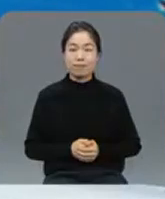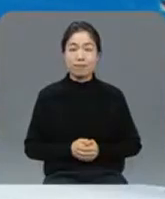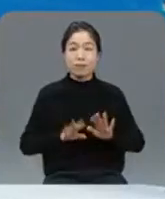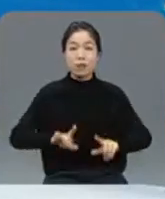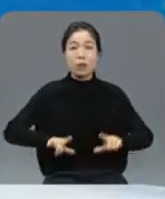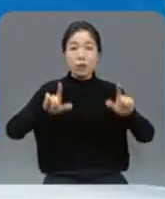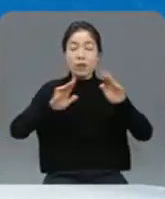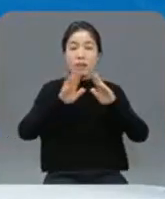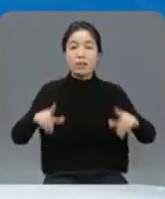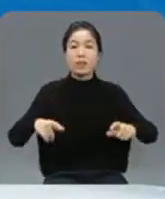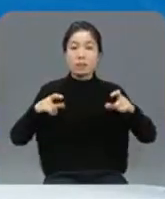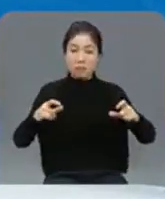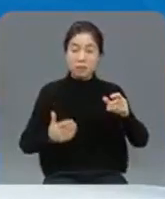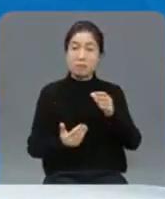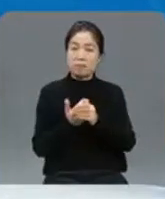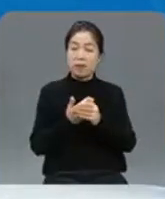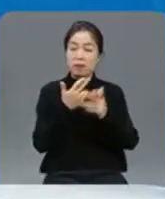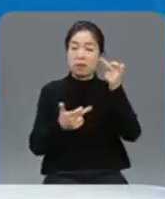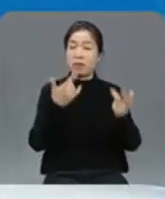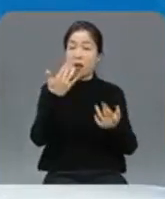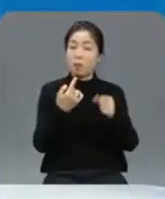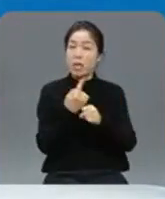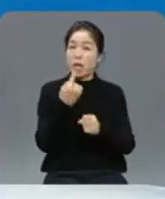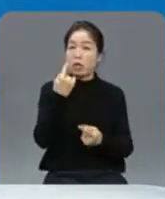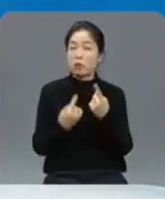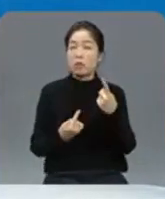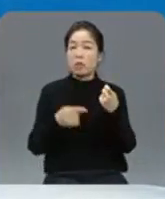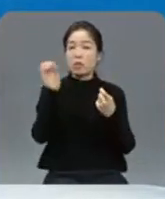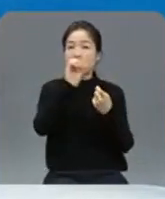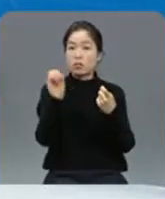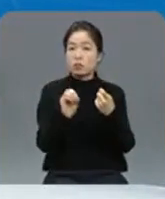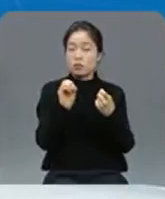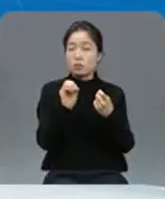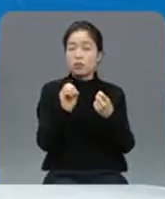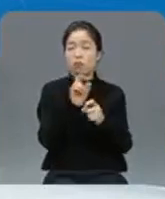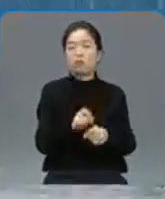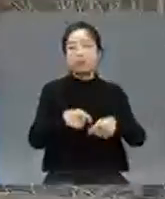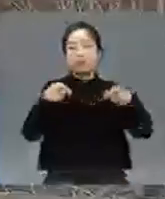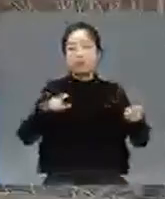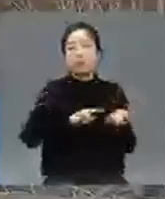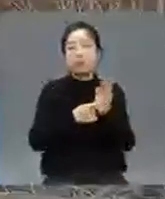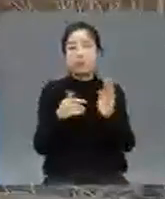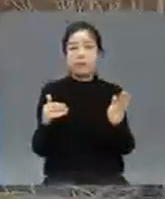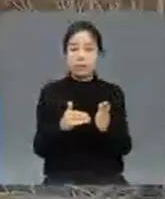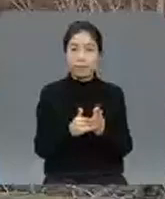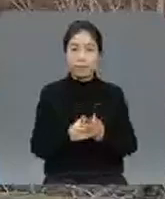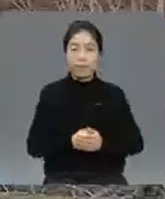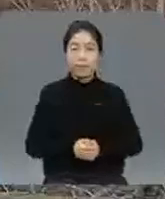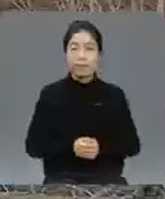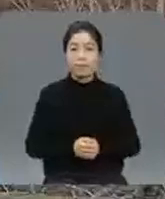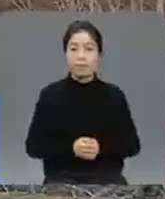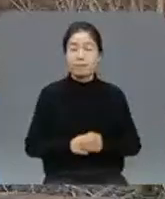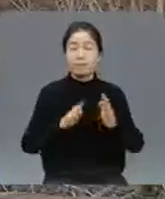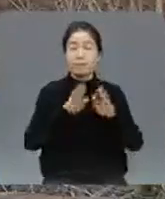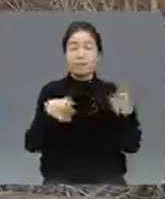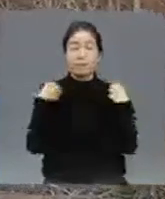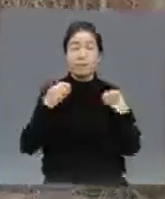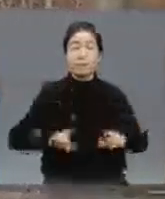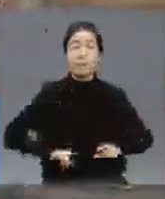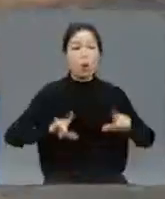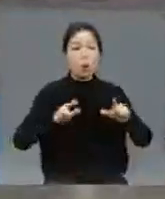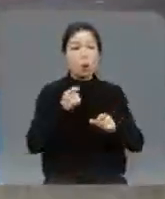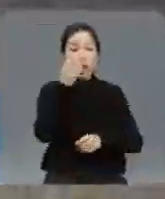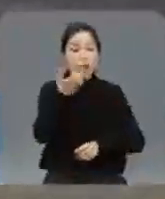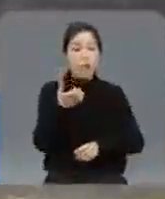올해 전남 지역에서 발생한 산불이 지난해보다 11% 증가한 것으로 나타났습니다 전라남도는 올해들어